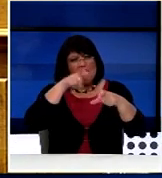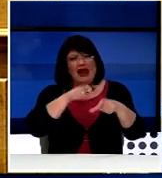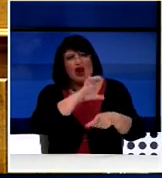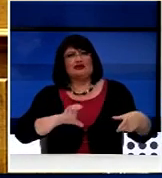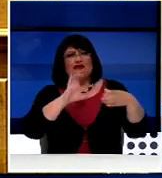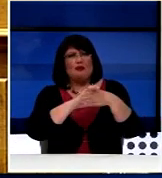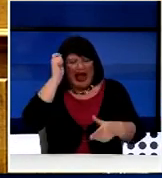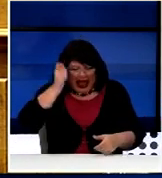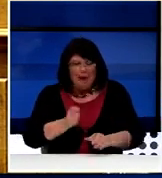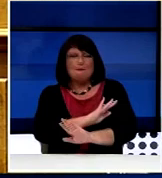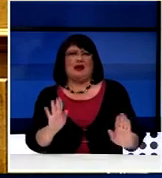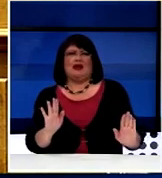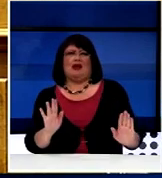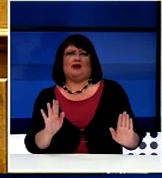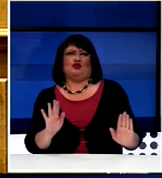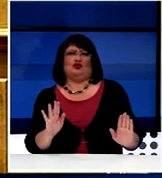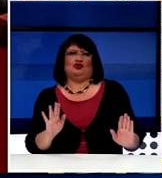είναι απαράδεκτο.